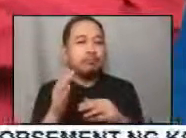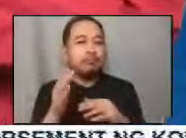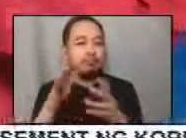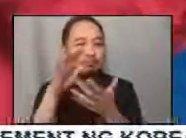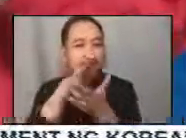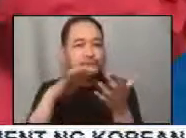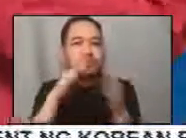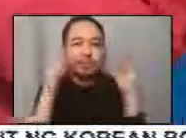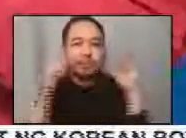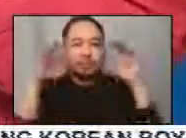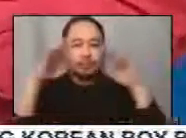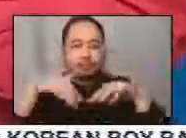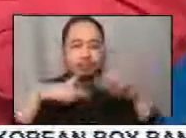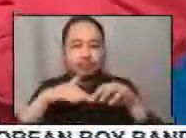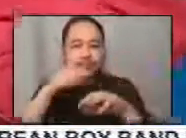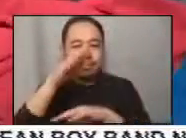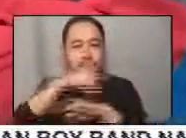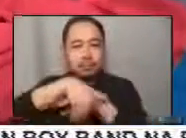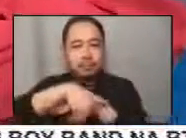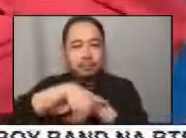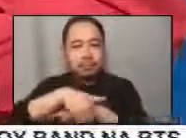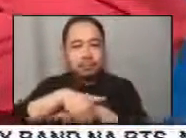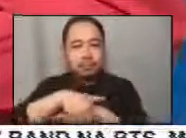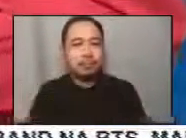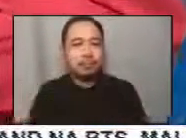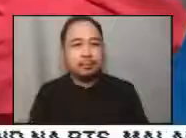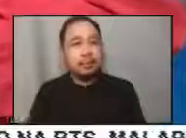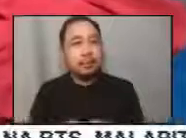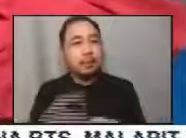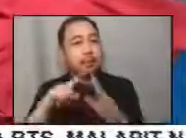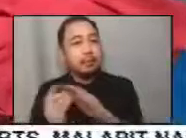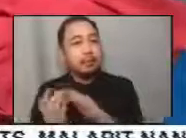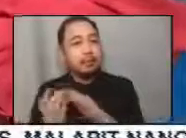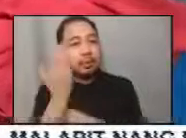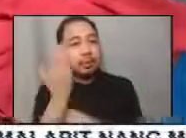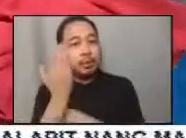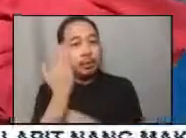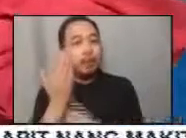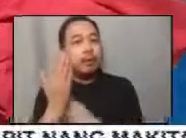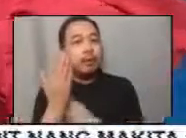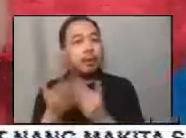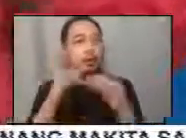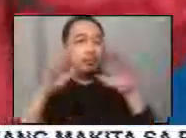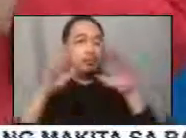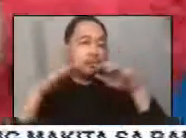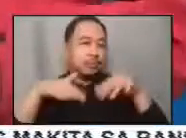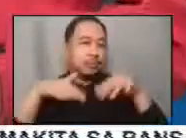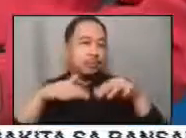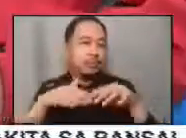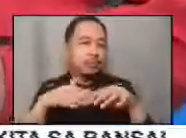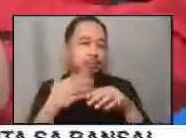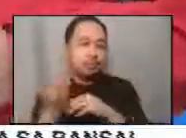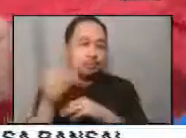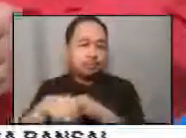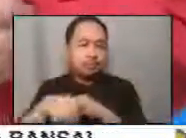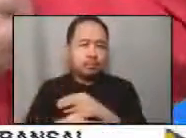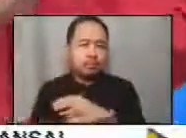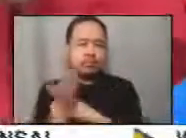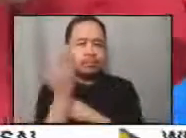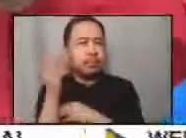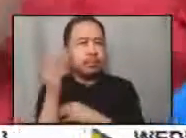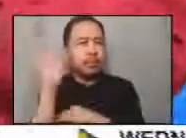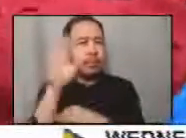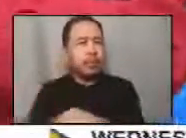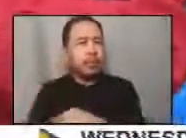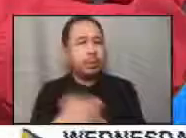nasabing baybayin. Iwasan po muna nating maglayag ang mga maliliit na sasakyang pandagat. Narito naman ang inaasahan nating mga temperatures